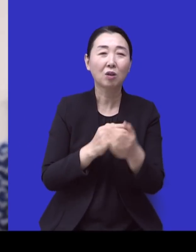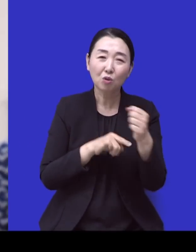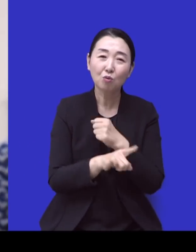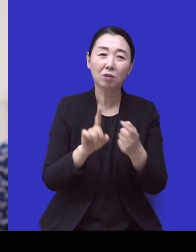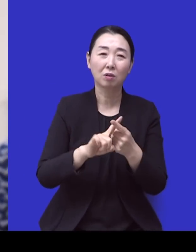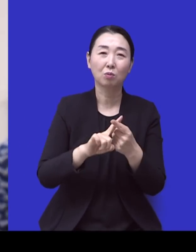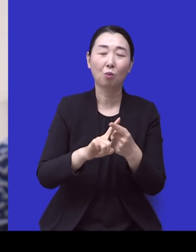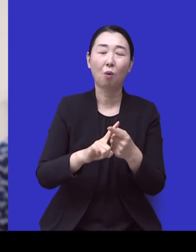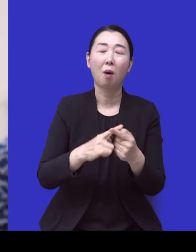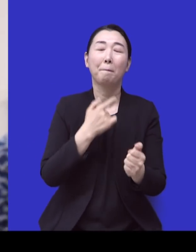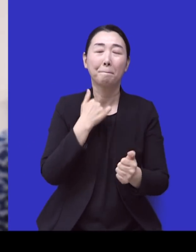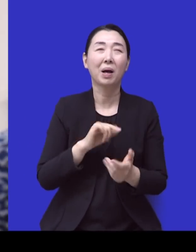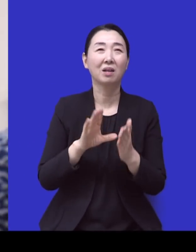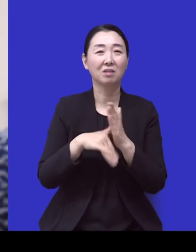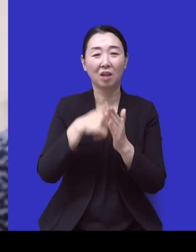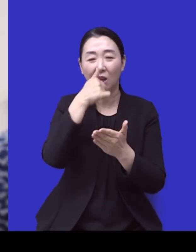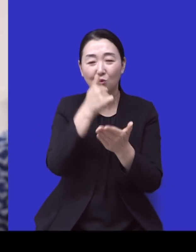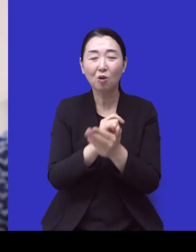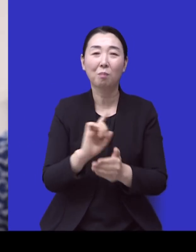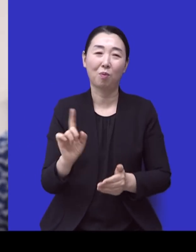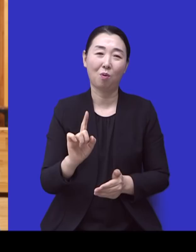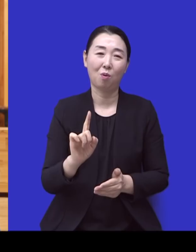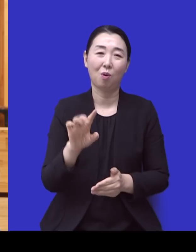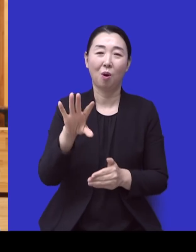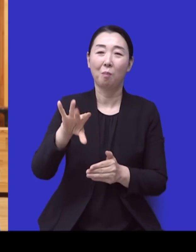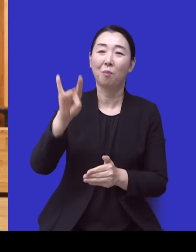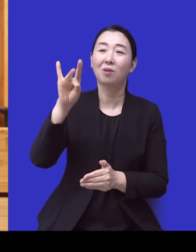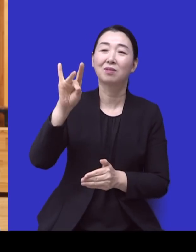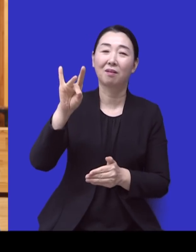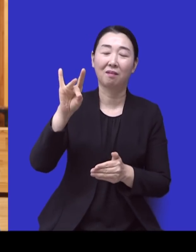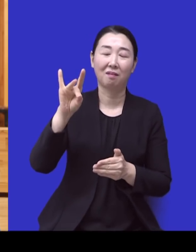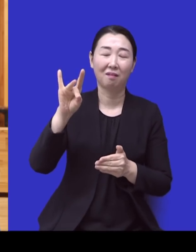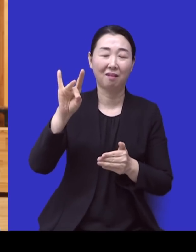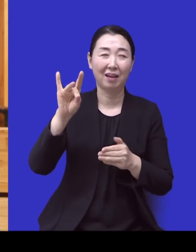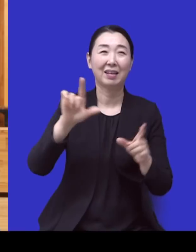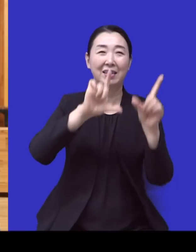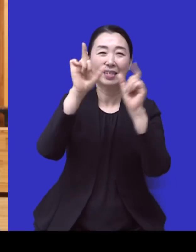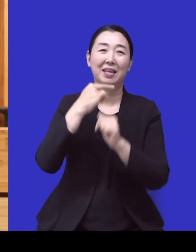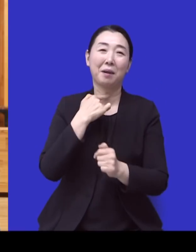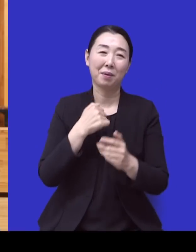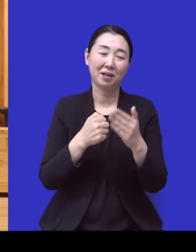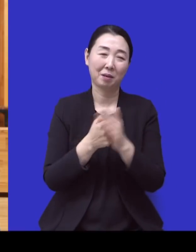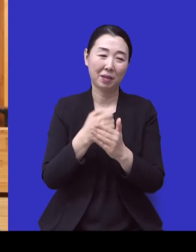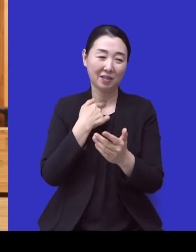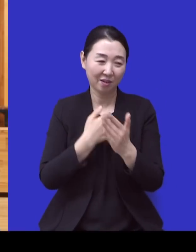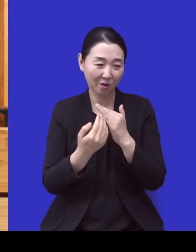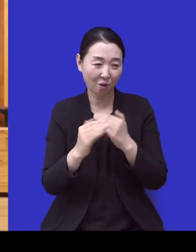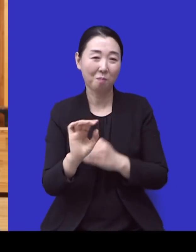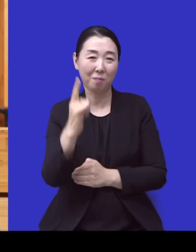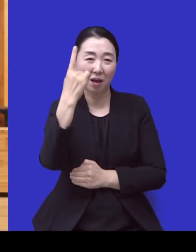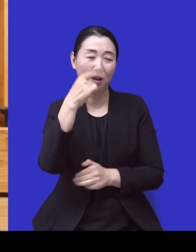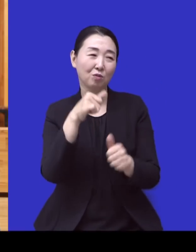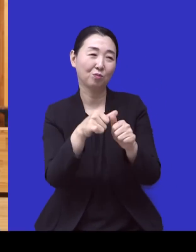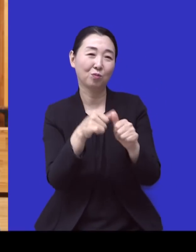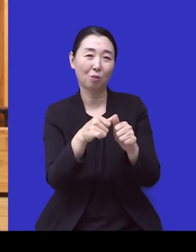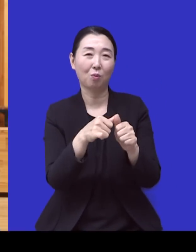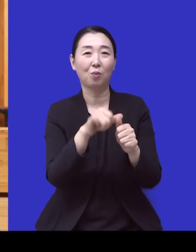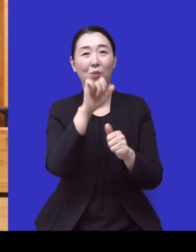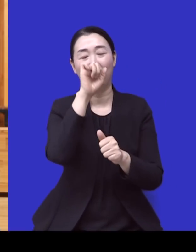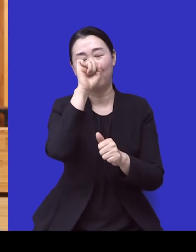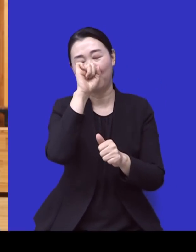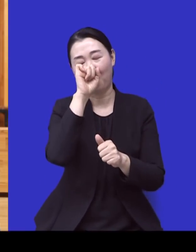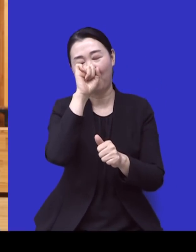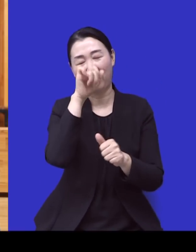어떤 죄책감이 남는지 먼저 걸어간 사람의 입장에서 다음 세대들에게 그런 경험에 의한 충고와 조언을